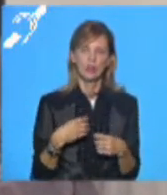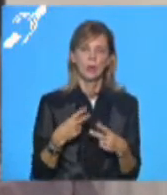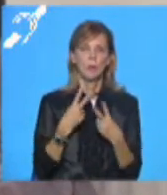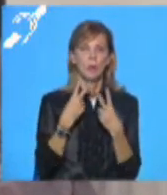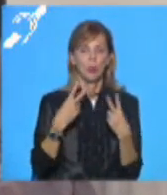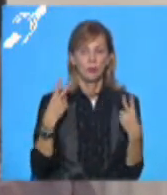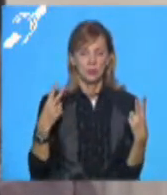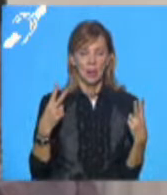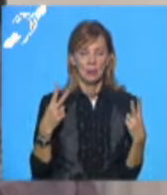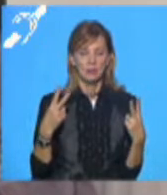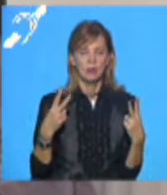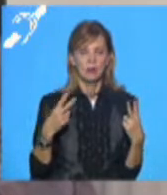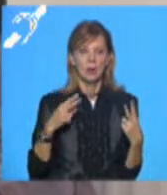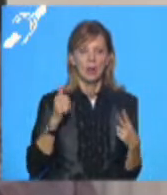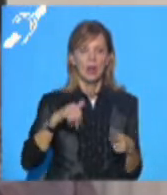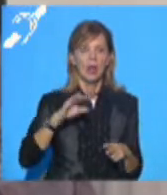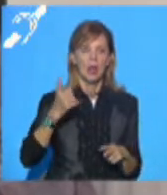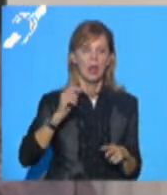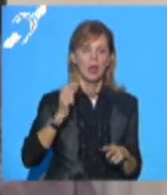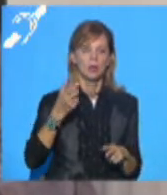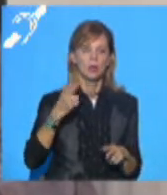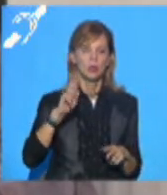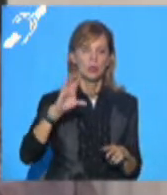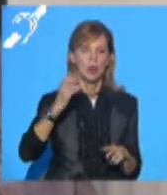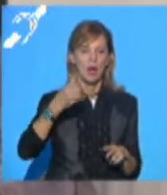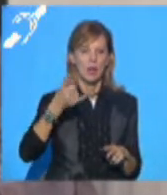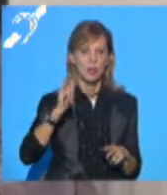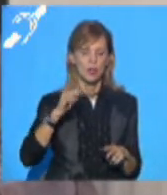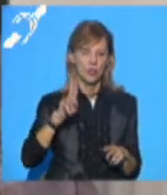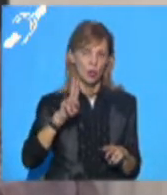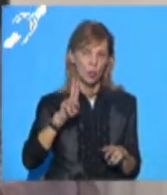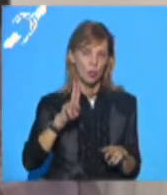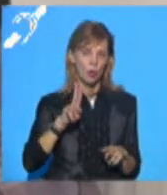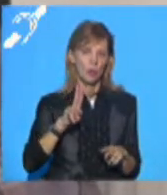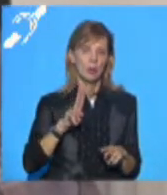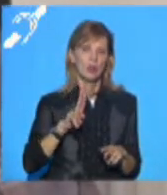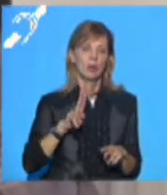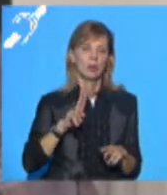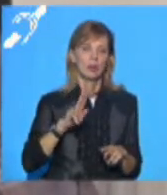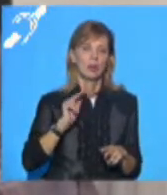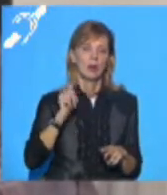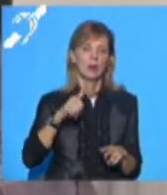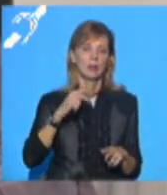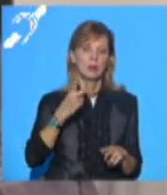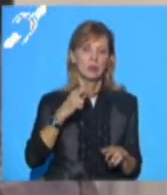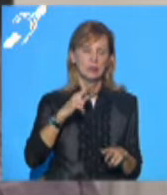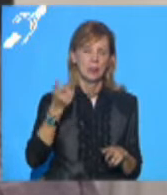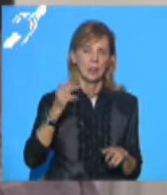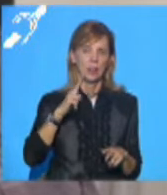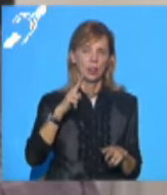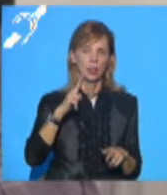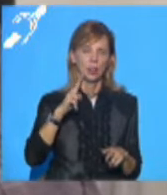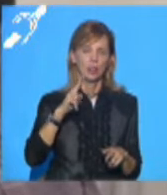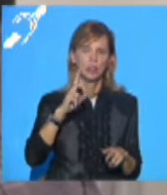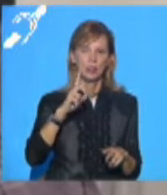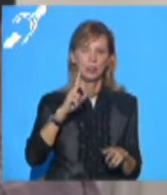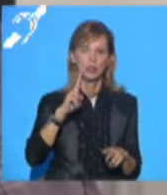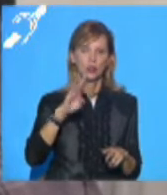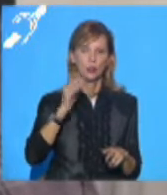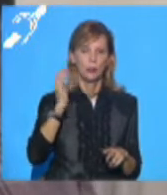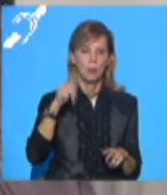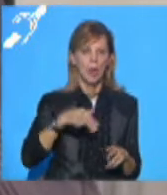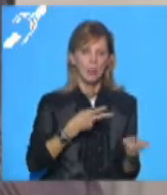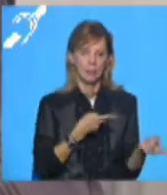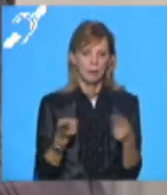notorietate, Anca Țurcașiu va fi capul de afiș, Andrei Duban, invitat și el special în spectacolul